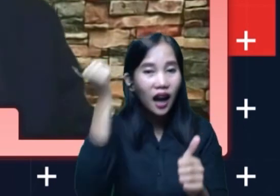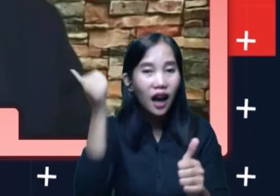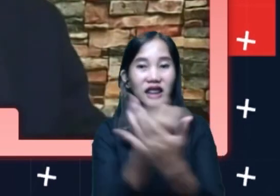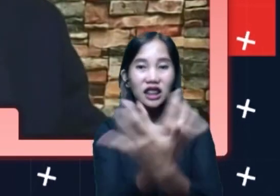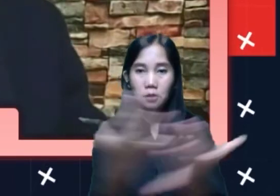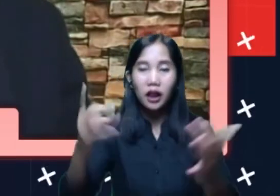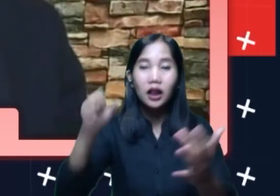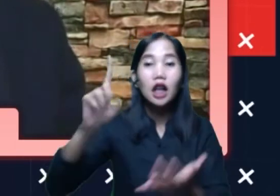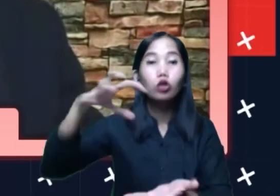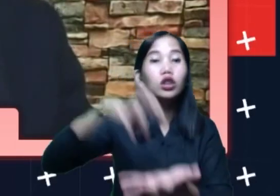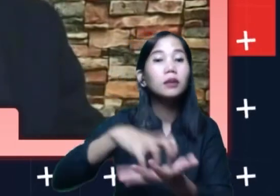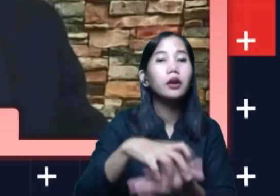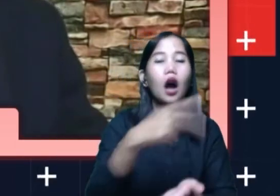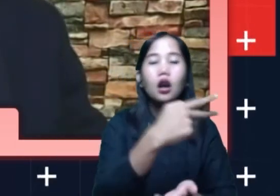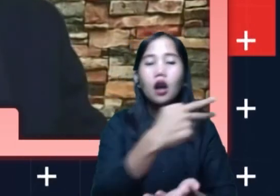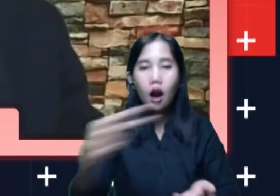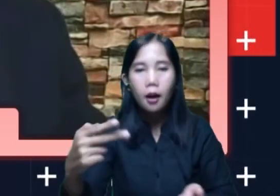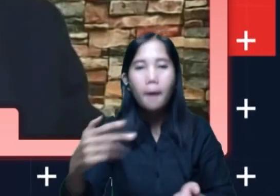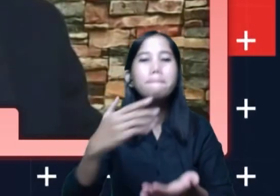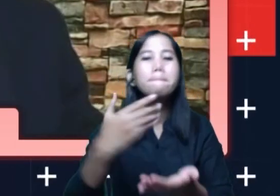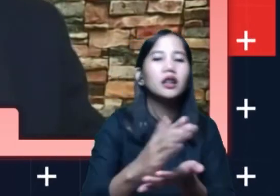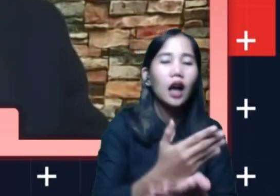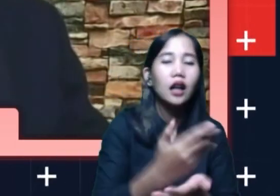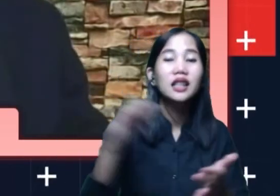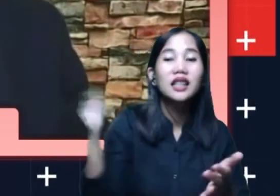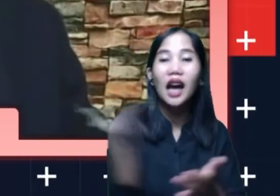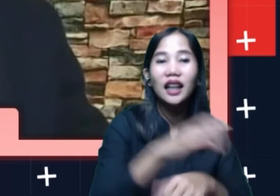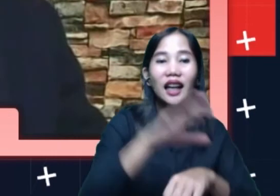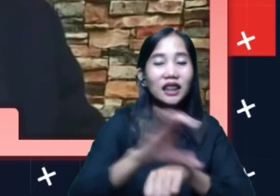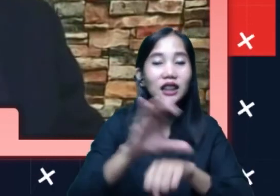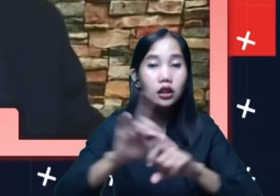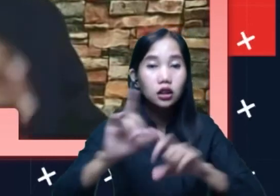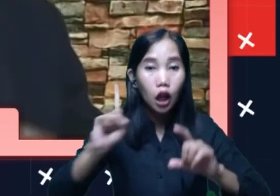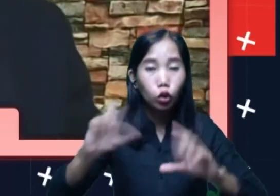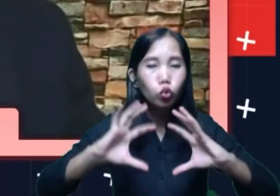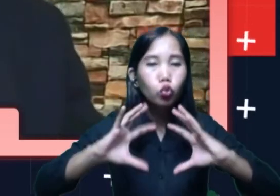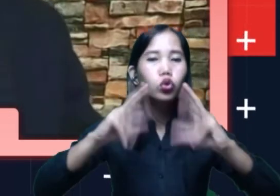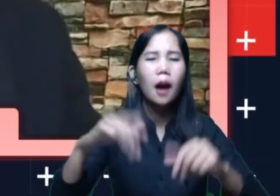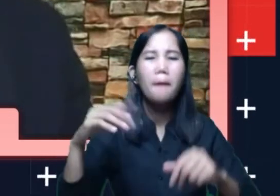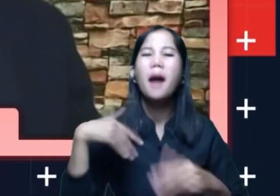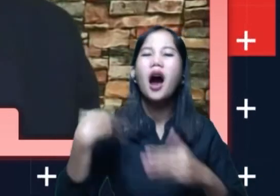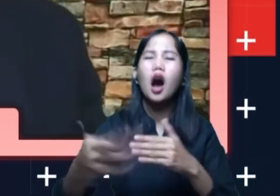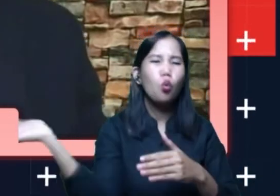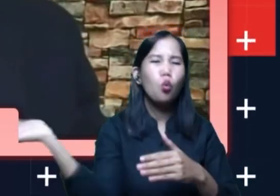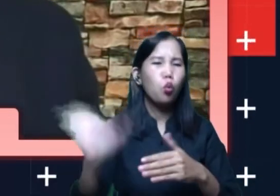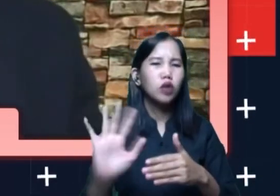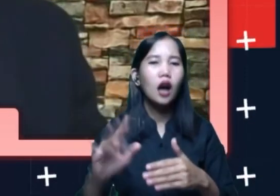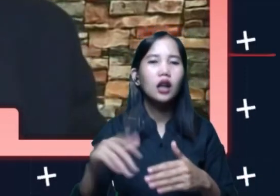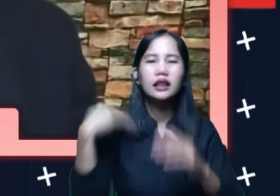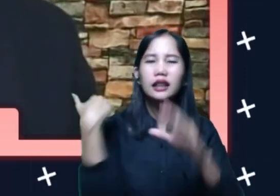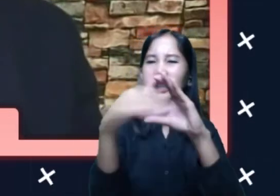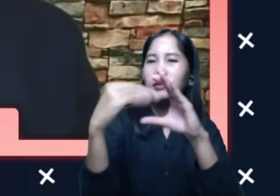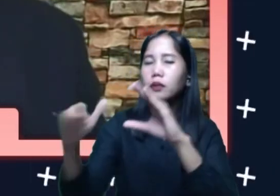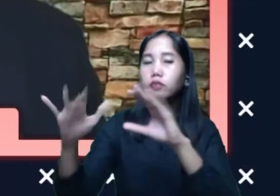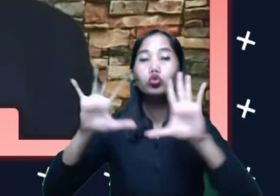maka tidak usahlah kita mengirimkan persepuluhan kita, saya tidak mau kasih kepada jemaat setempat, saya mau kasih